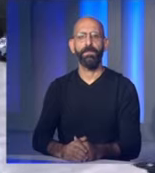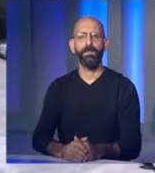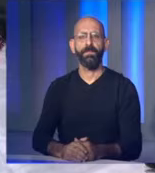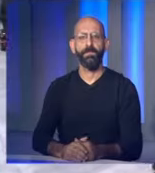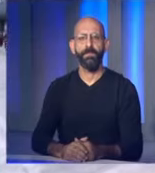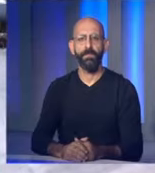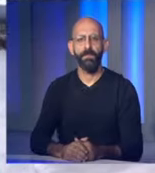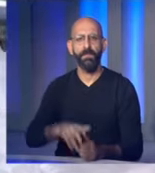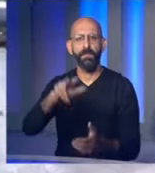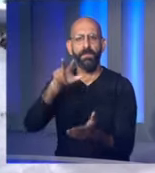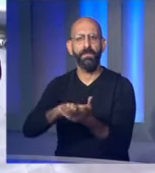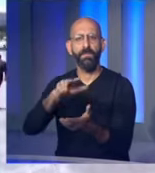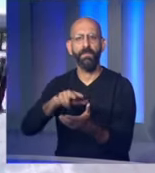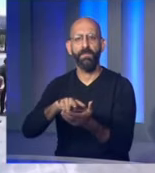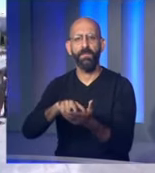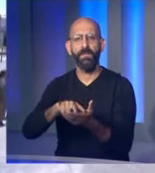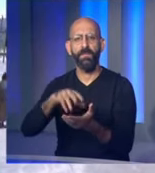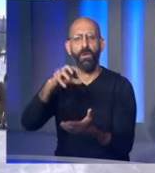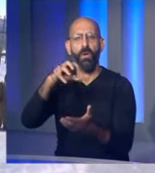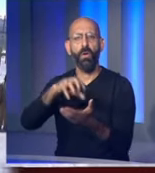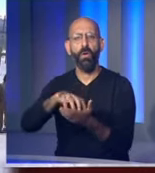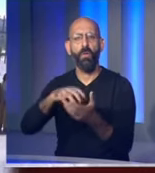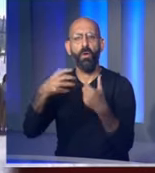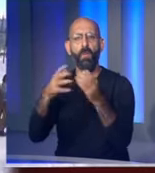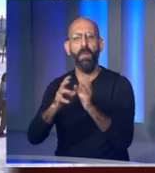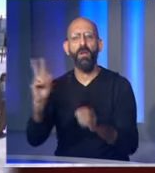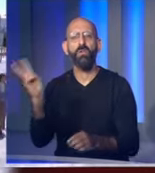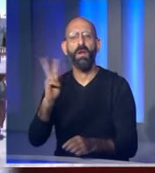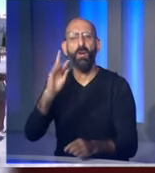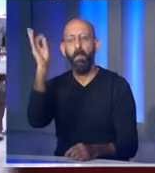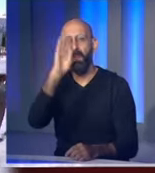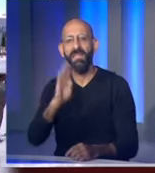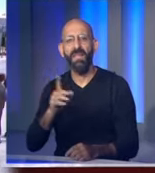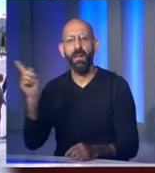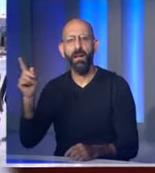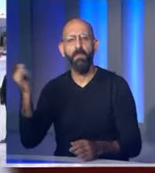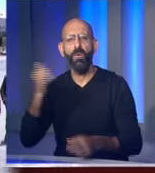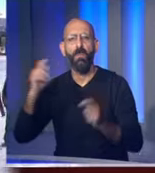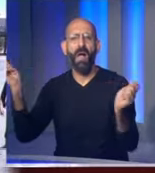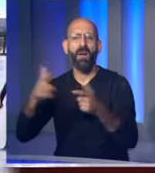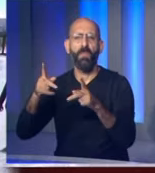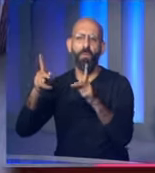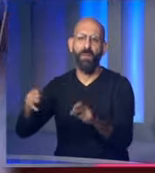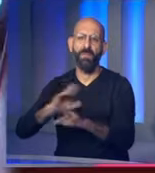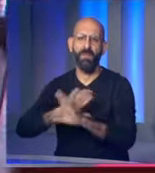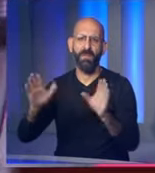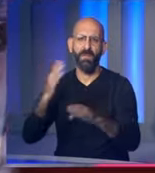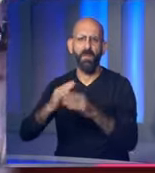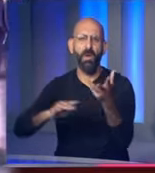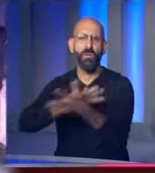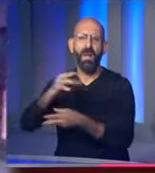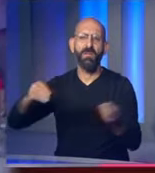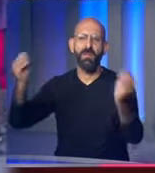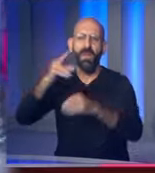الامميه في البرازيل بيانا مشتركا دعت فيه لوقف شامل لاطلاق النار في كل من غزه ولبنان كما عبرت عن القلق